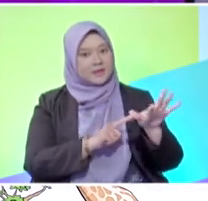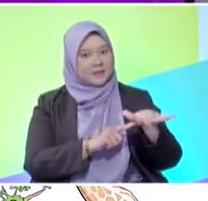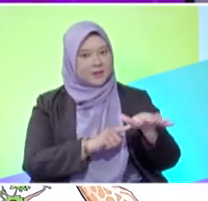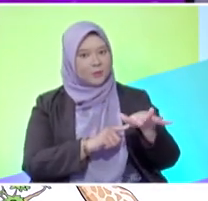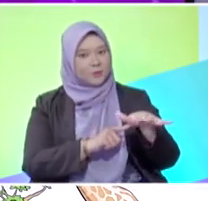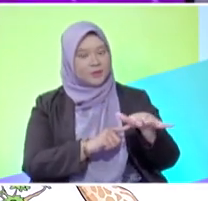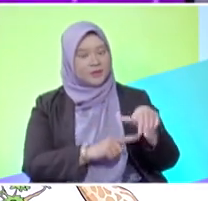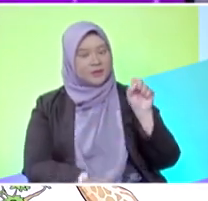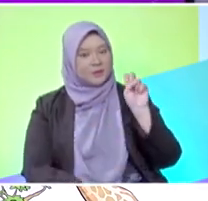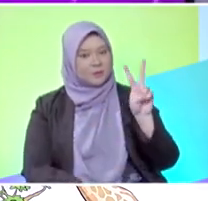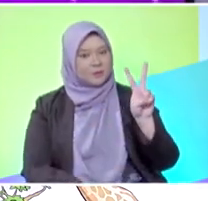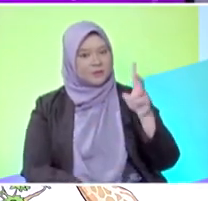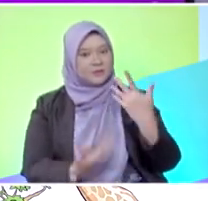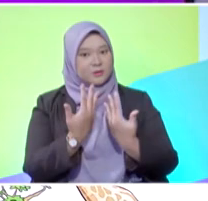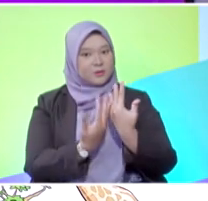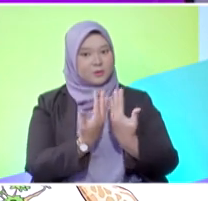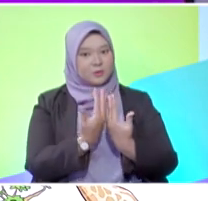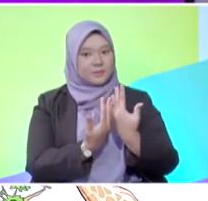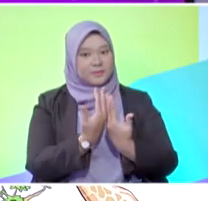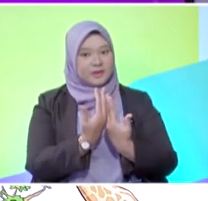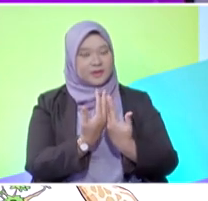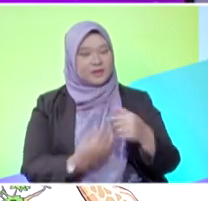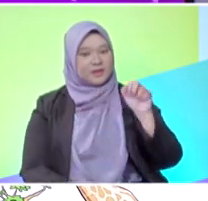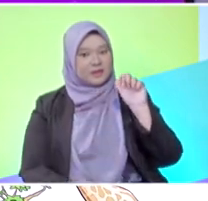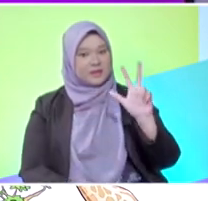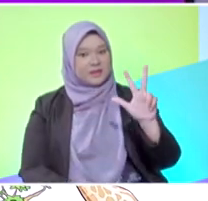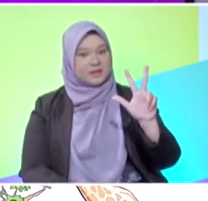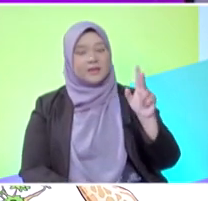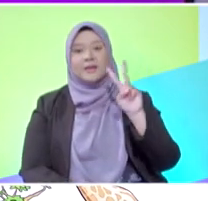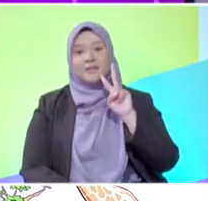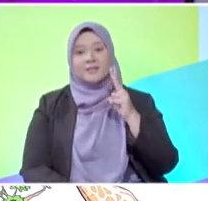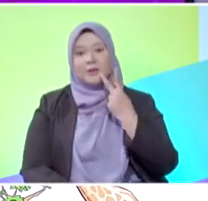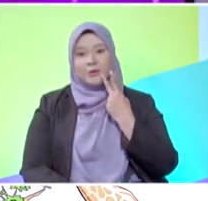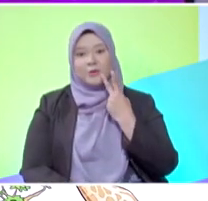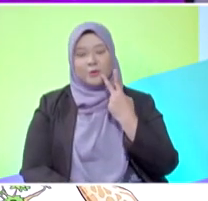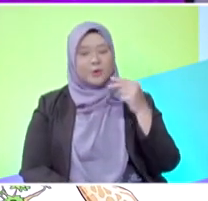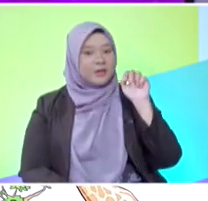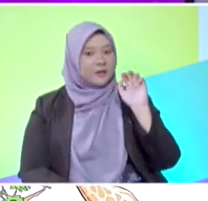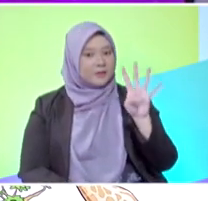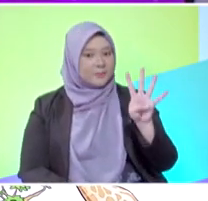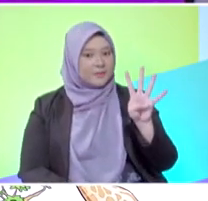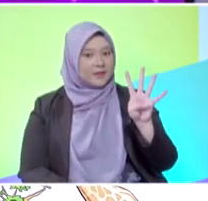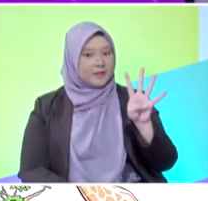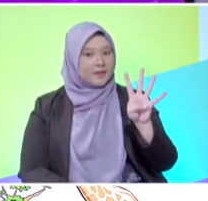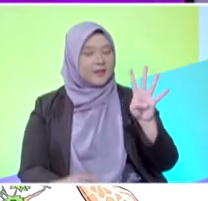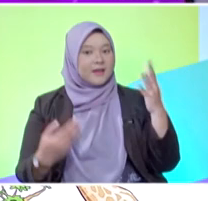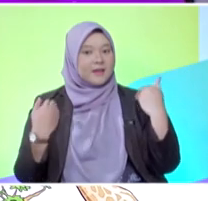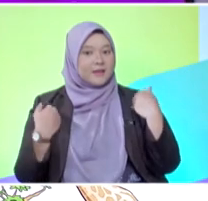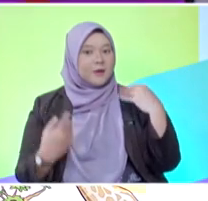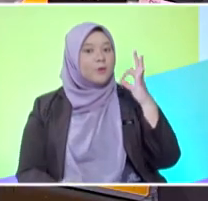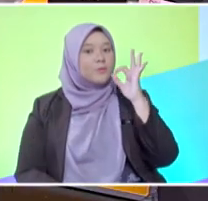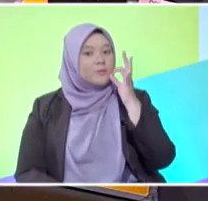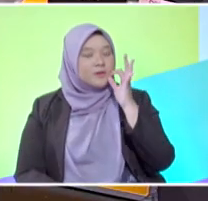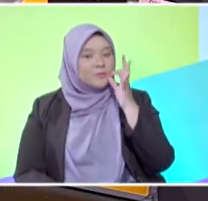kemudian yang ketiga kita ada sayur-sayuran oh betul dan yang keempat kita ada buah-buahan